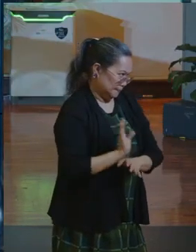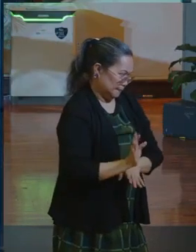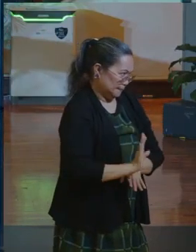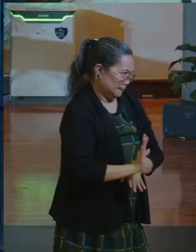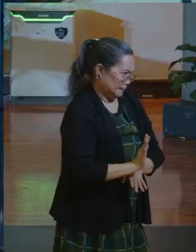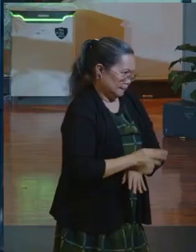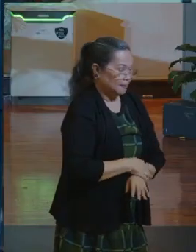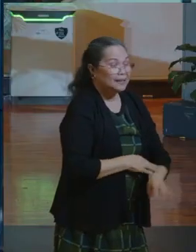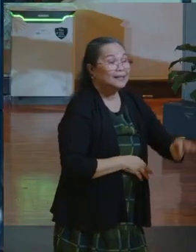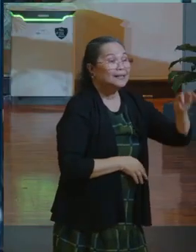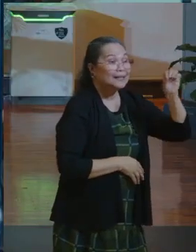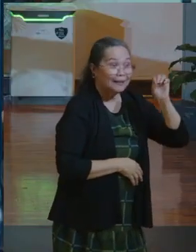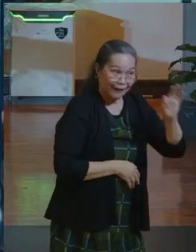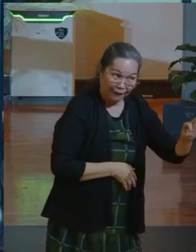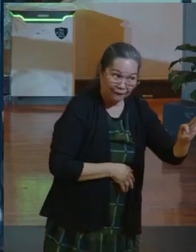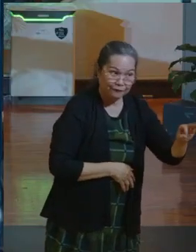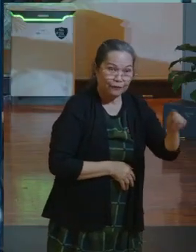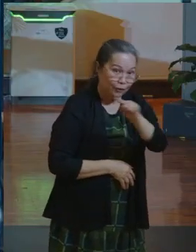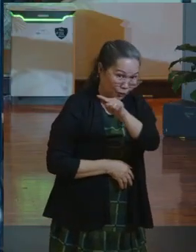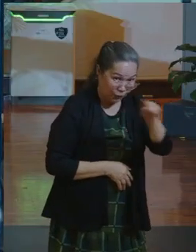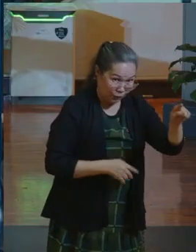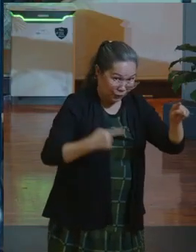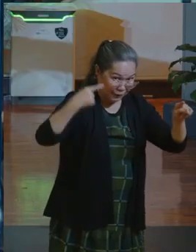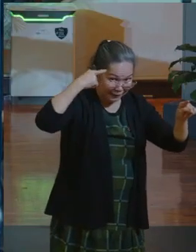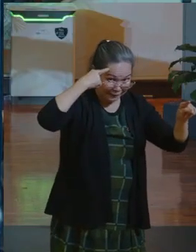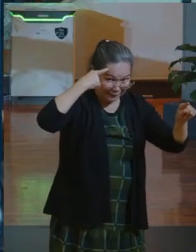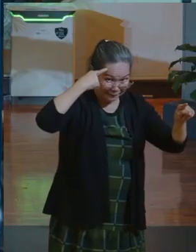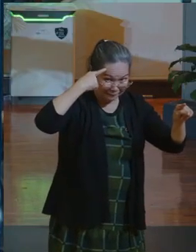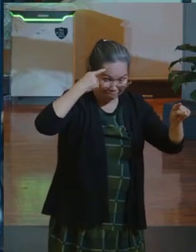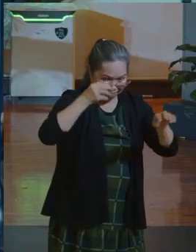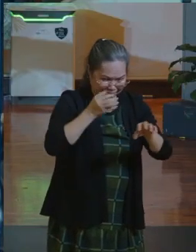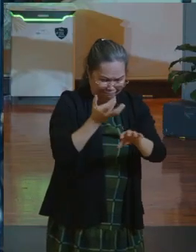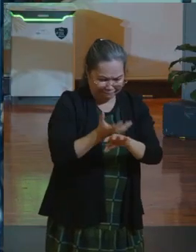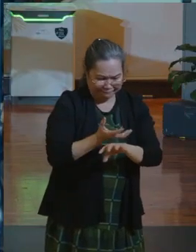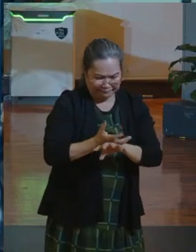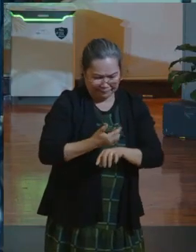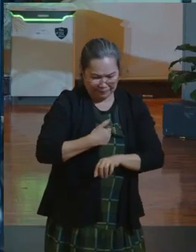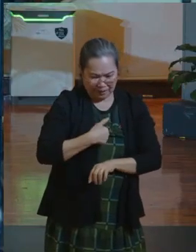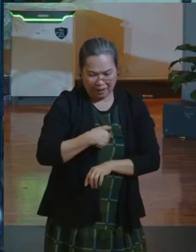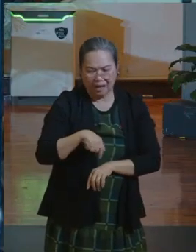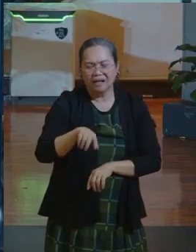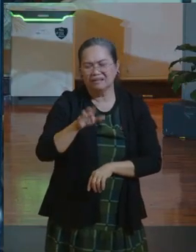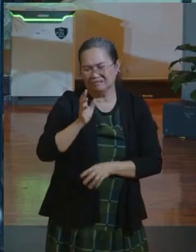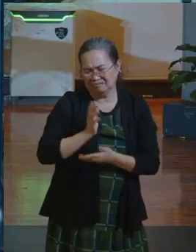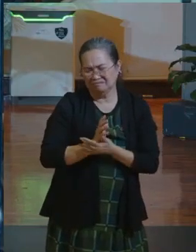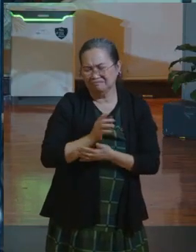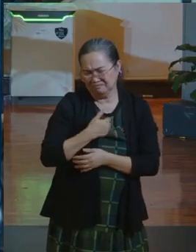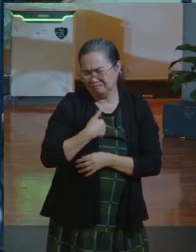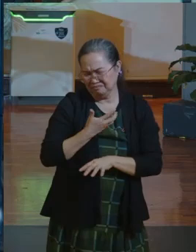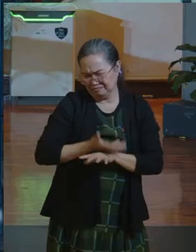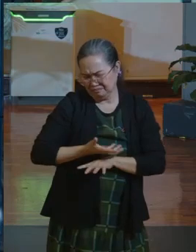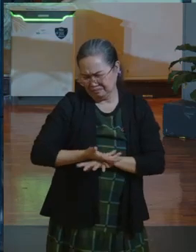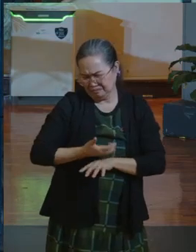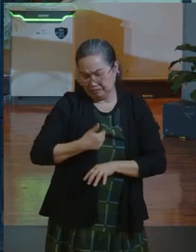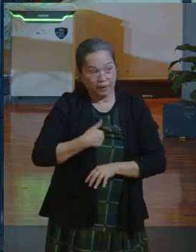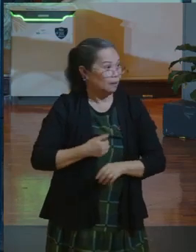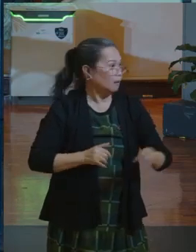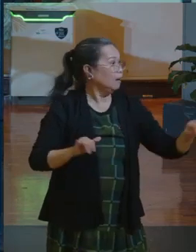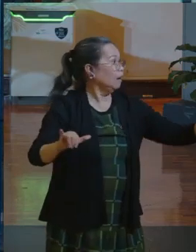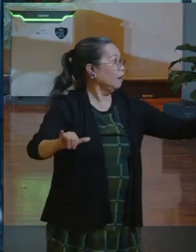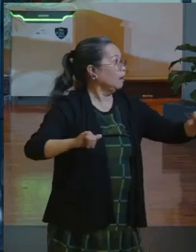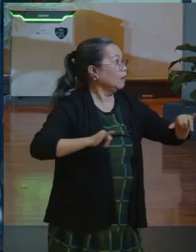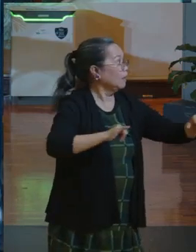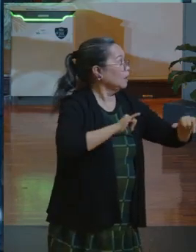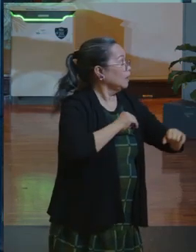So kung kayo ay iniisip nyo, ordinaryo lang akong tao, hindi po makapalang mukha